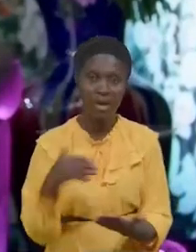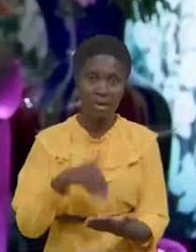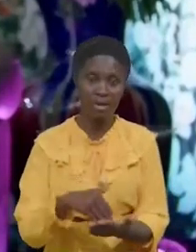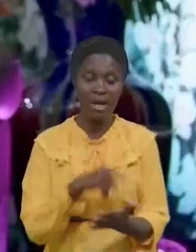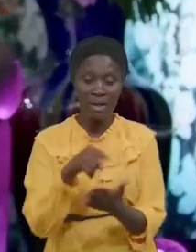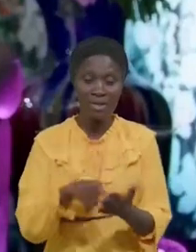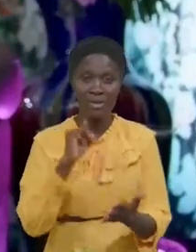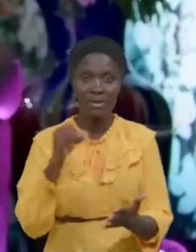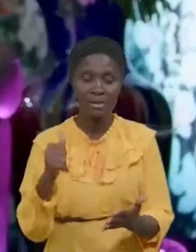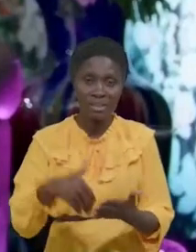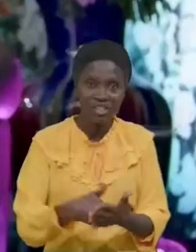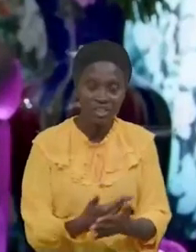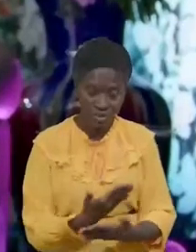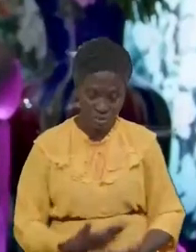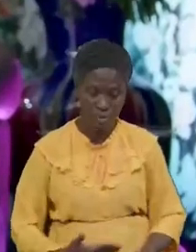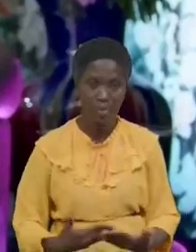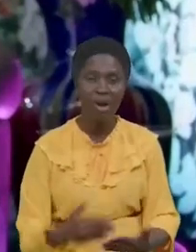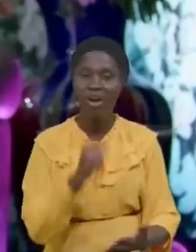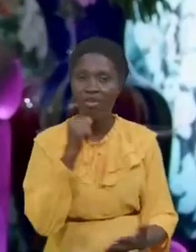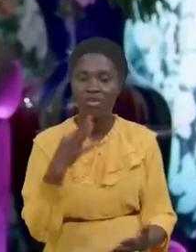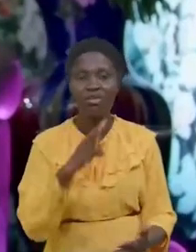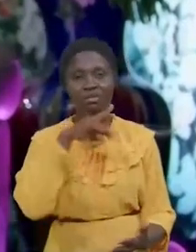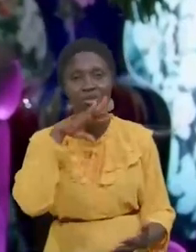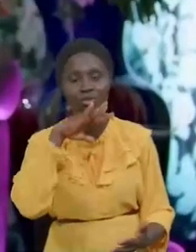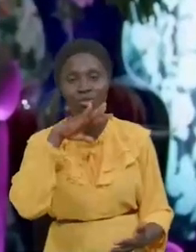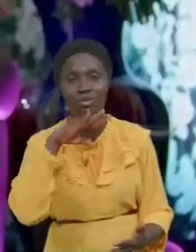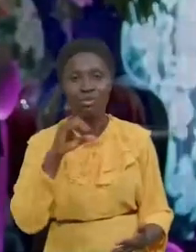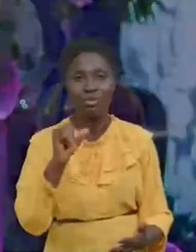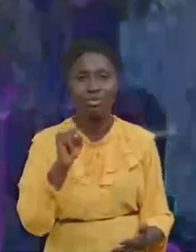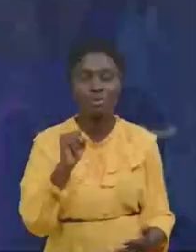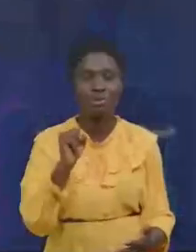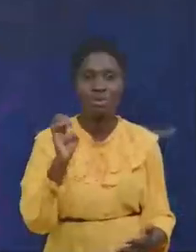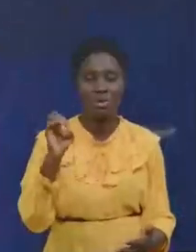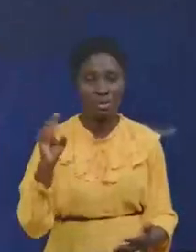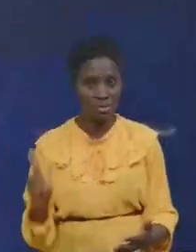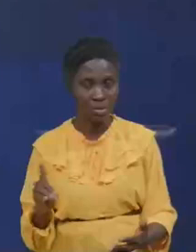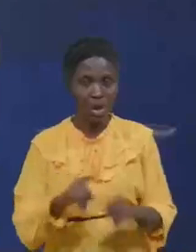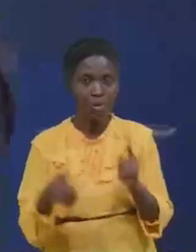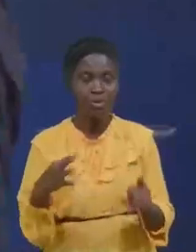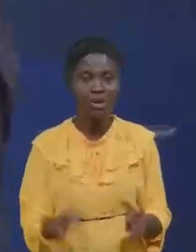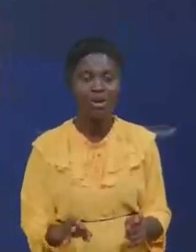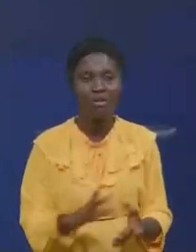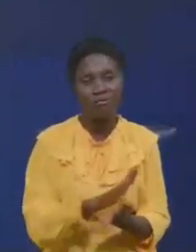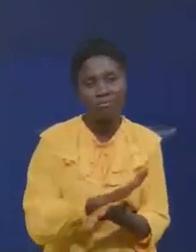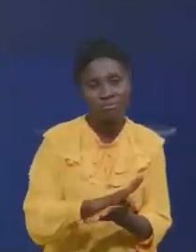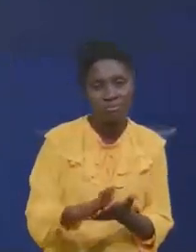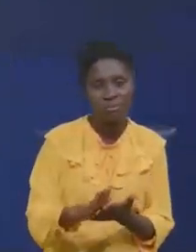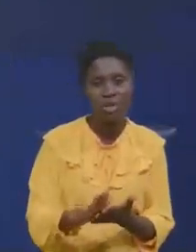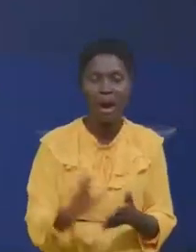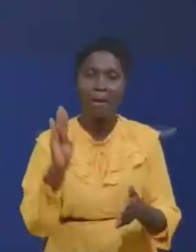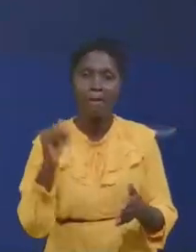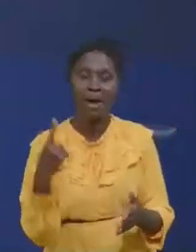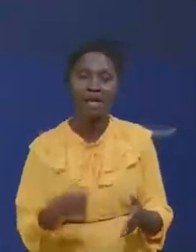nouvelle naissance, puisque vous avez été régénéré, non pas une semence corruptible, mais par